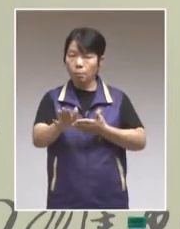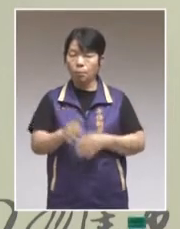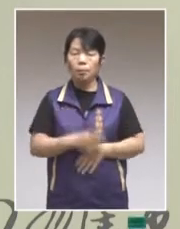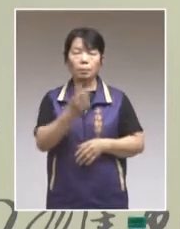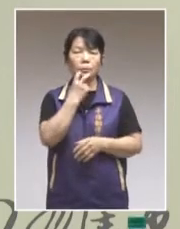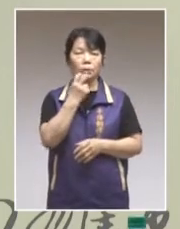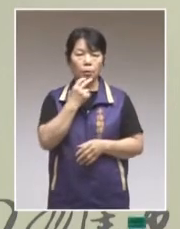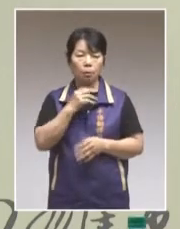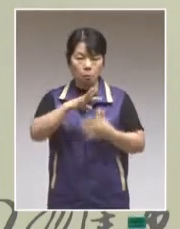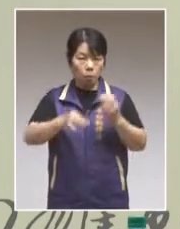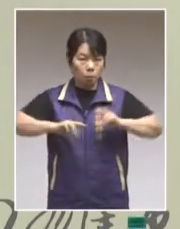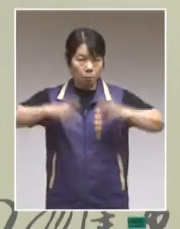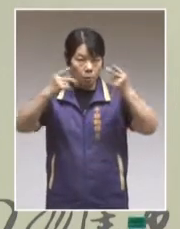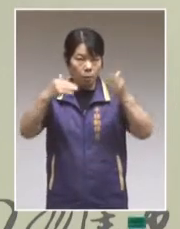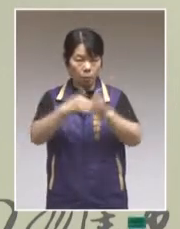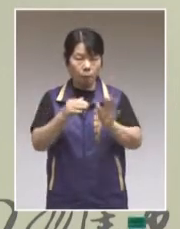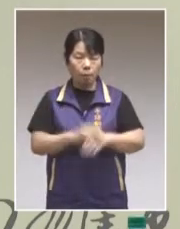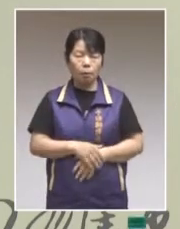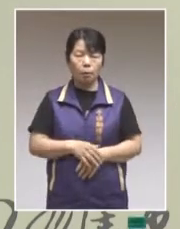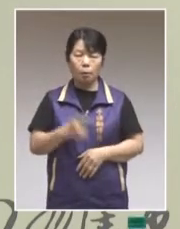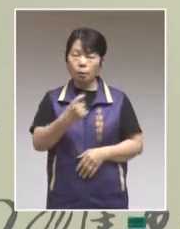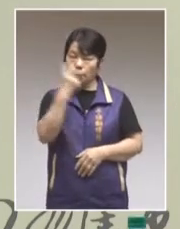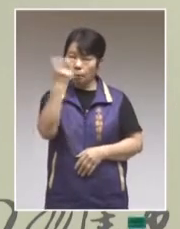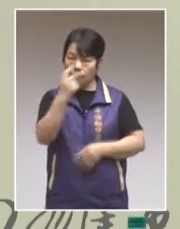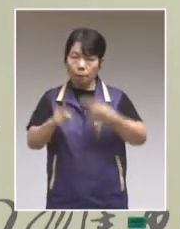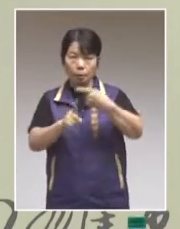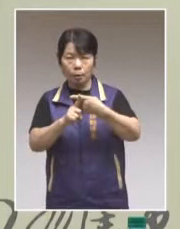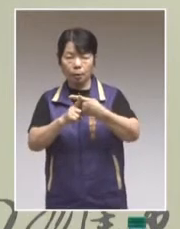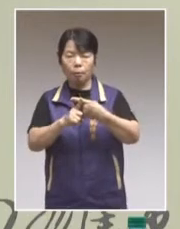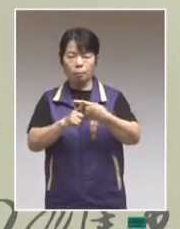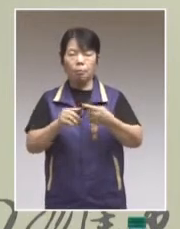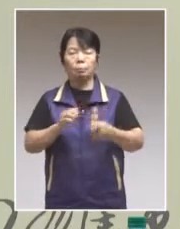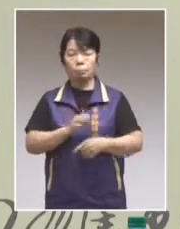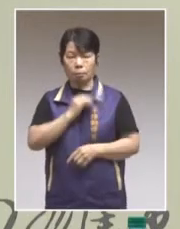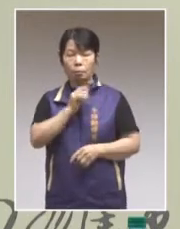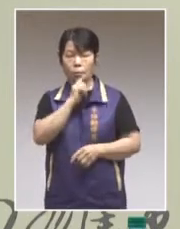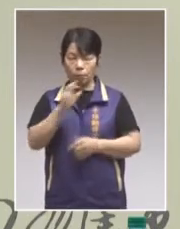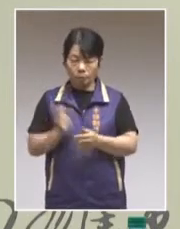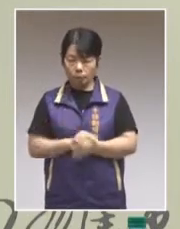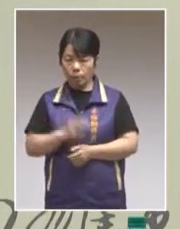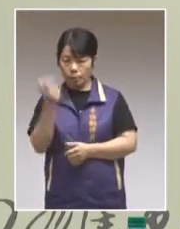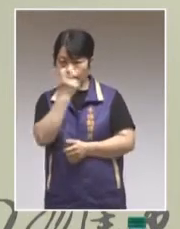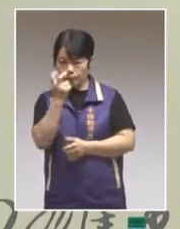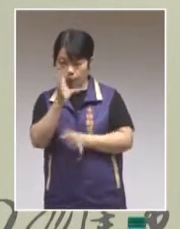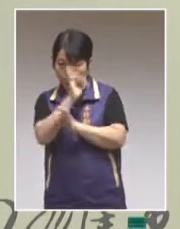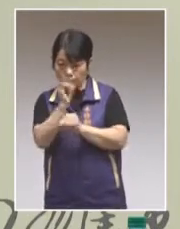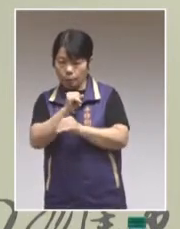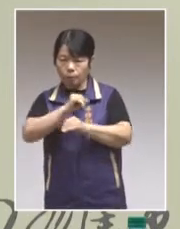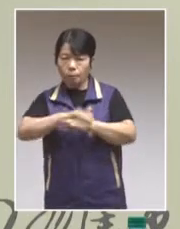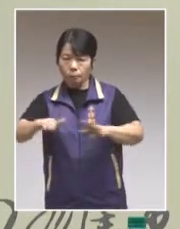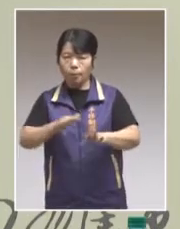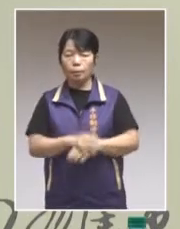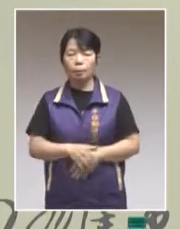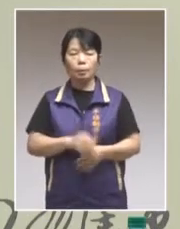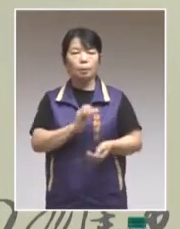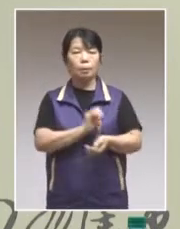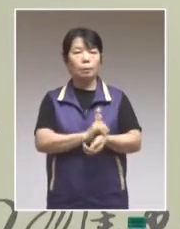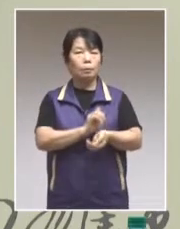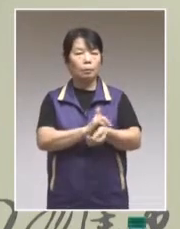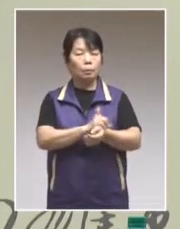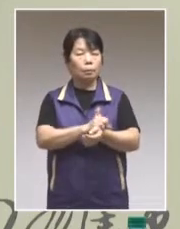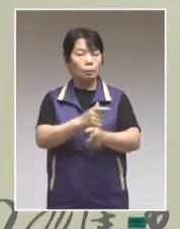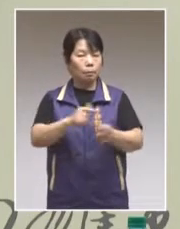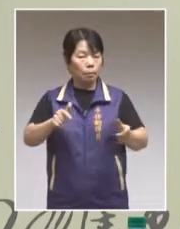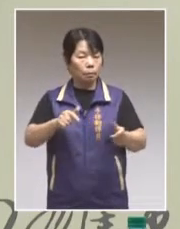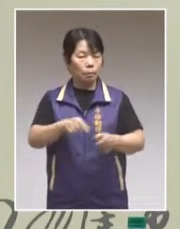央只要调整规定，快筛阳就是确诊。好，那我们会有一个查核机制，会请我们的医疗人员再来确认这个到底这个